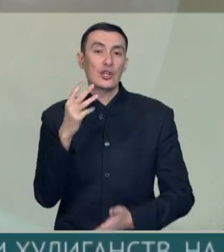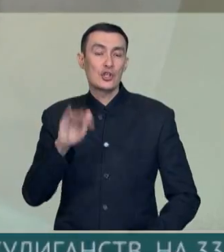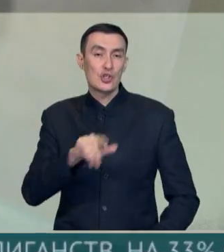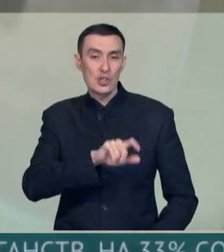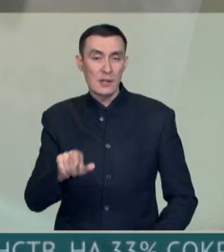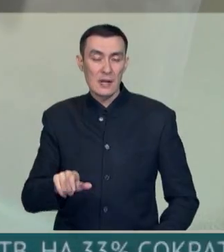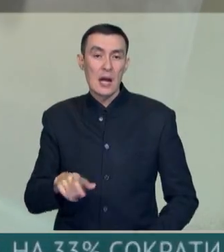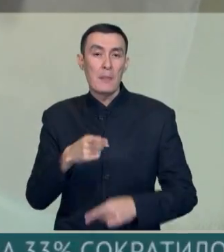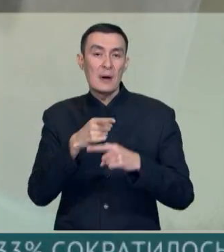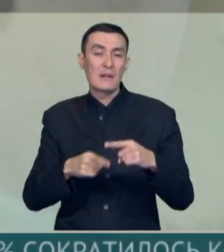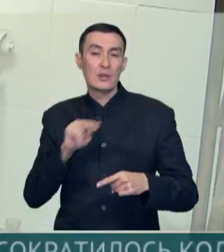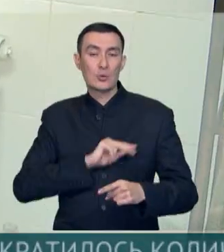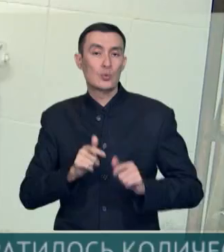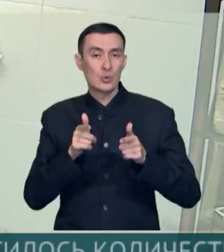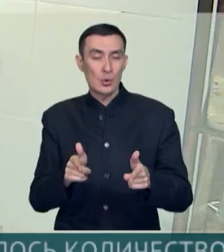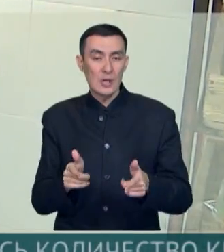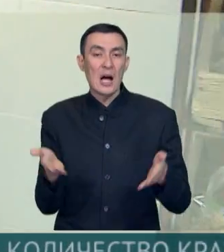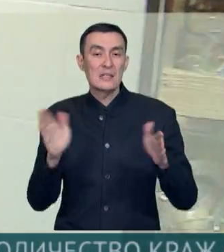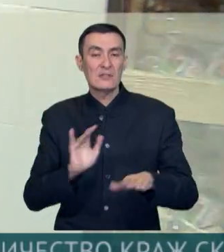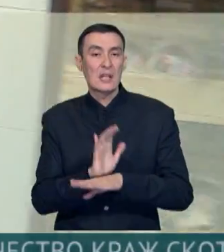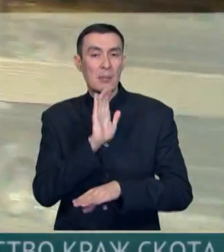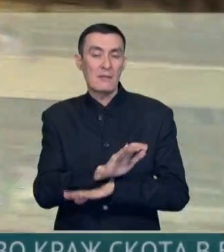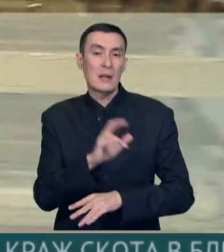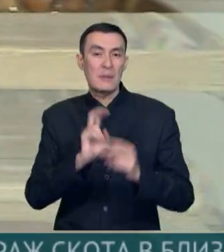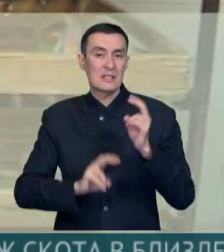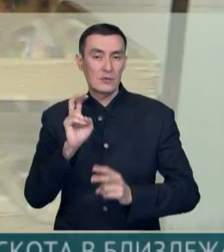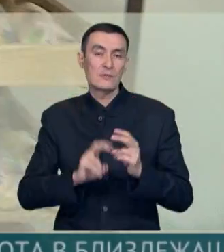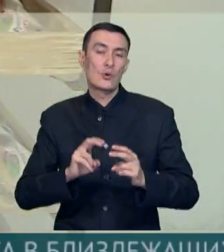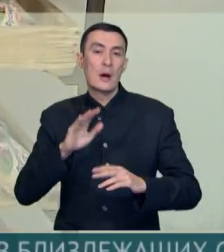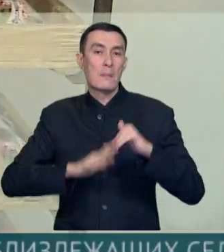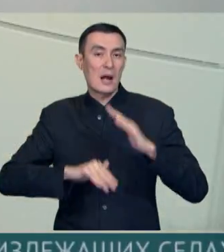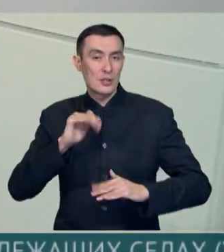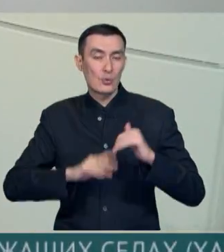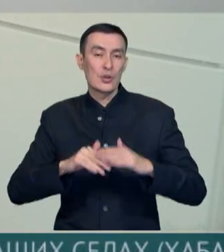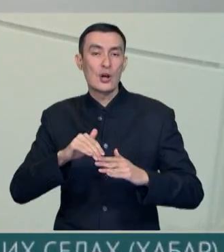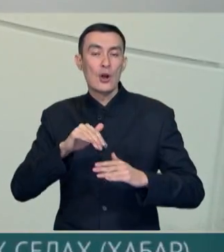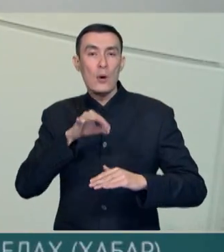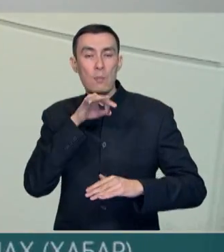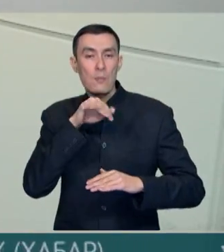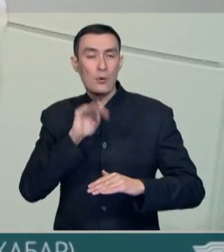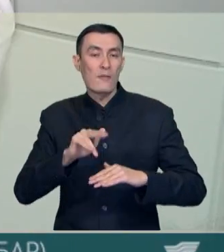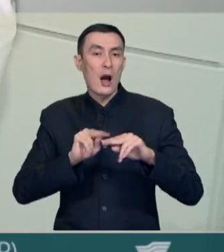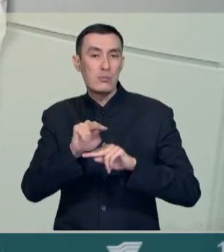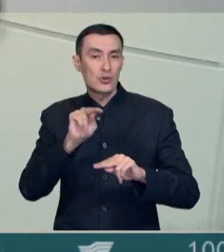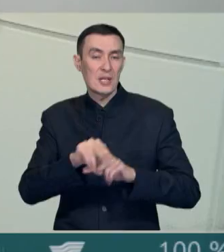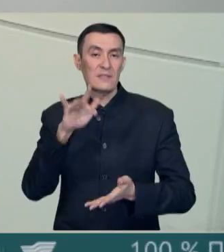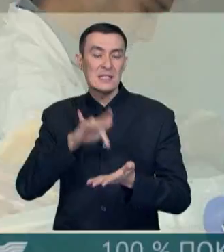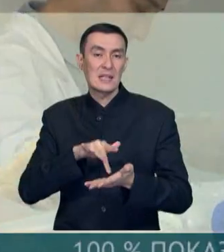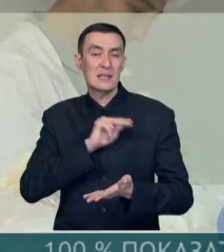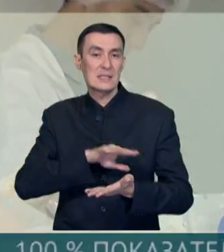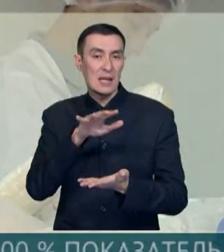из них почти половина трудоустроена остальные направлены на производственную практику и проб обучение городском центре занятости